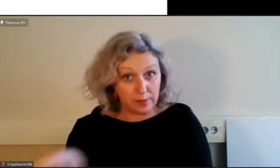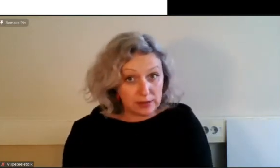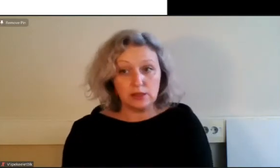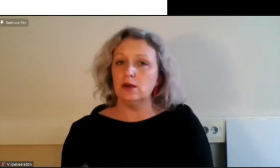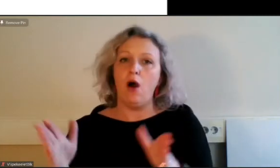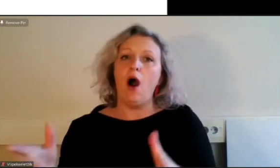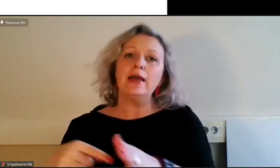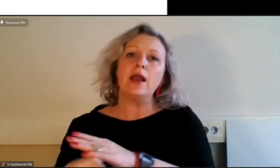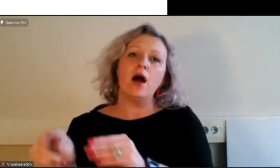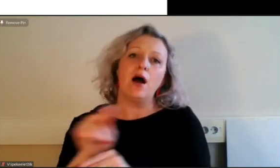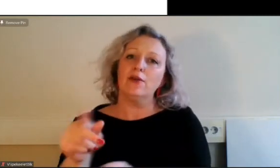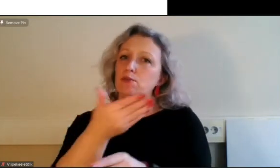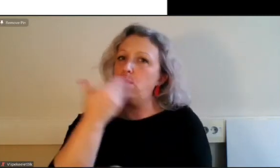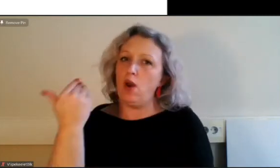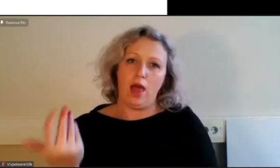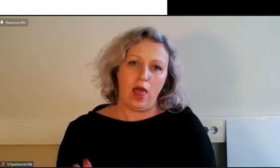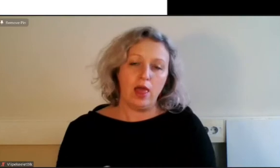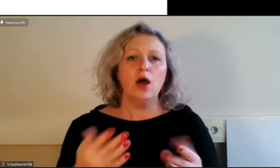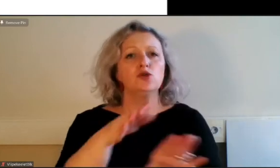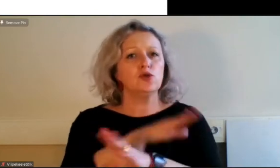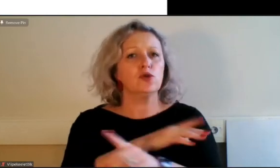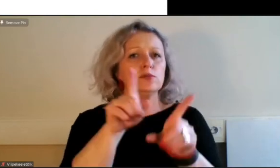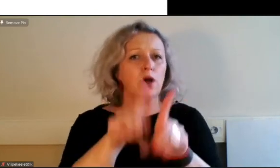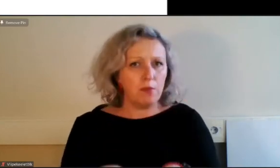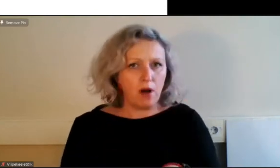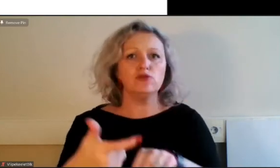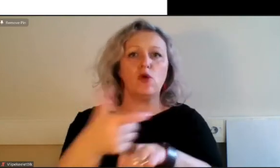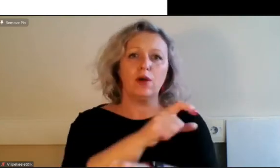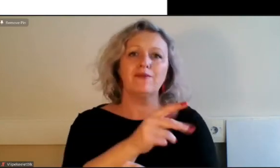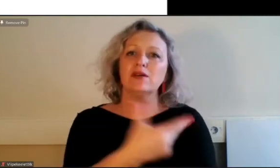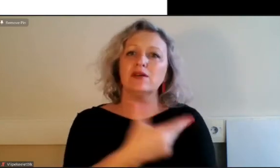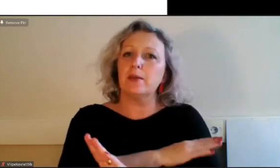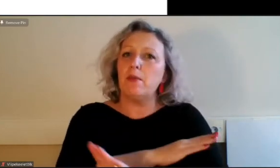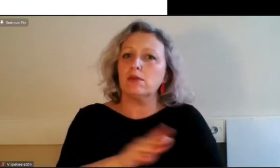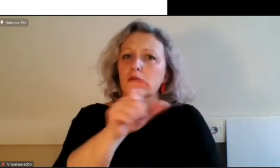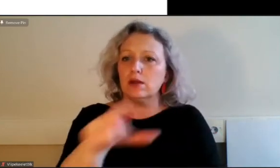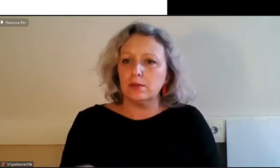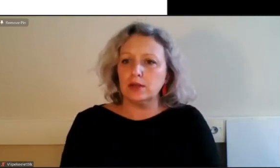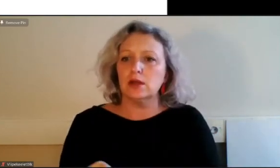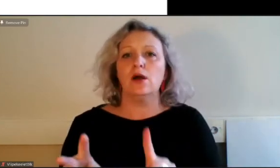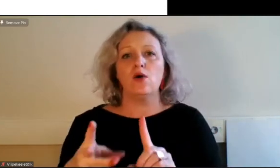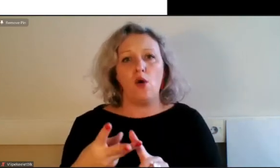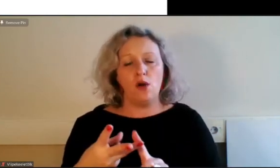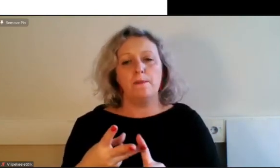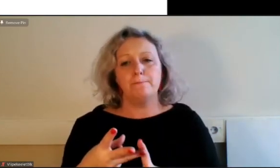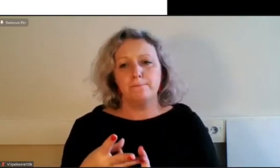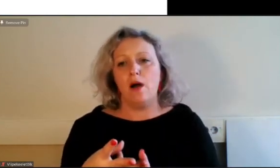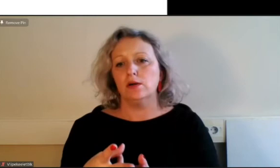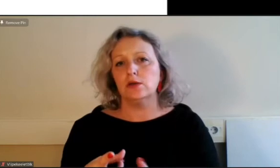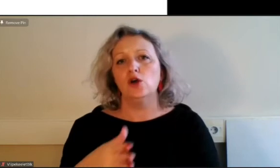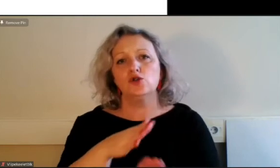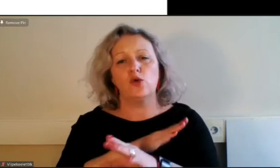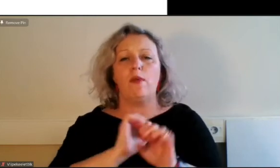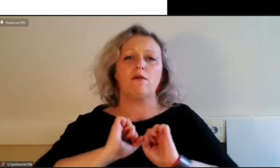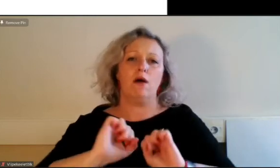Ja lähme kohe andmete juurde. Need on Iisraeli andmed tänavu suvest. Siin on näha, alati siin algab see juba